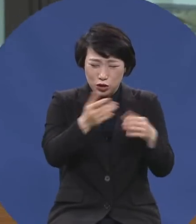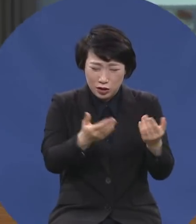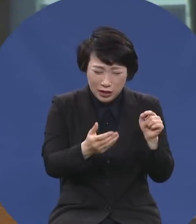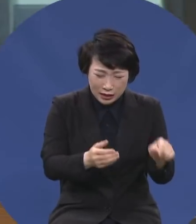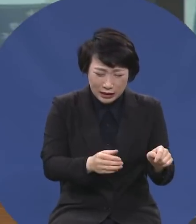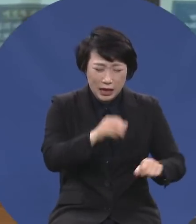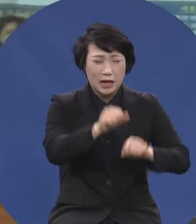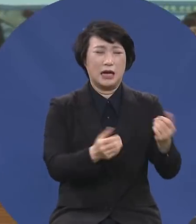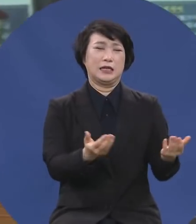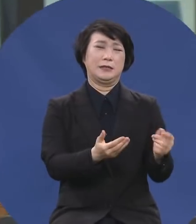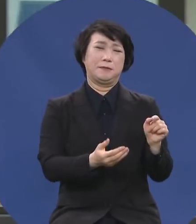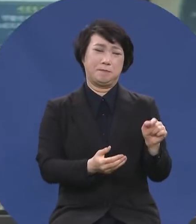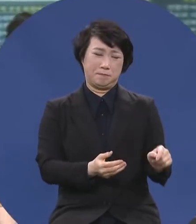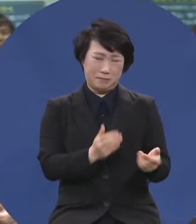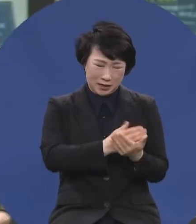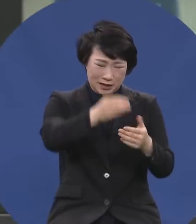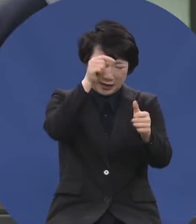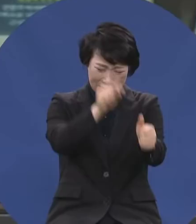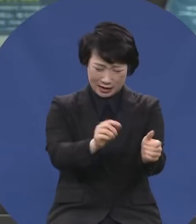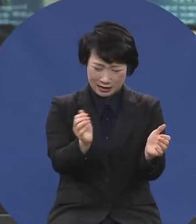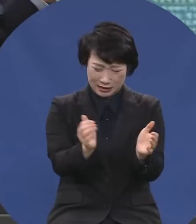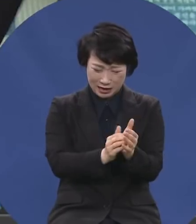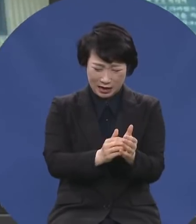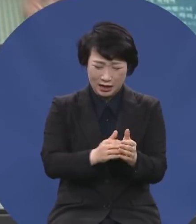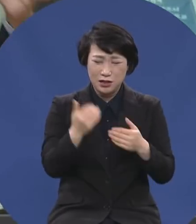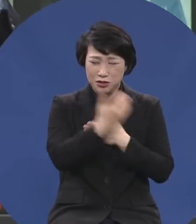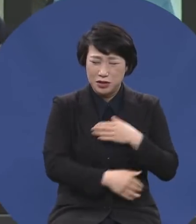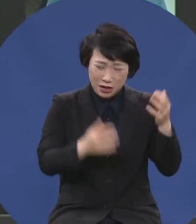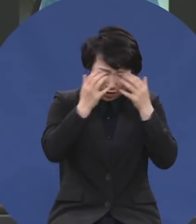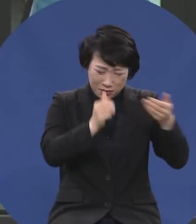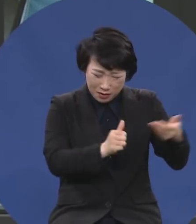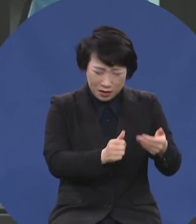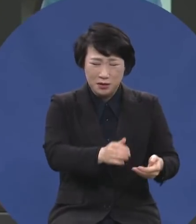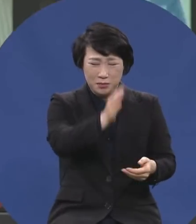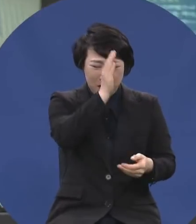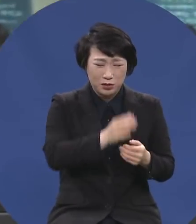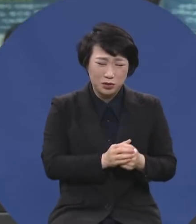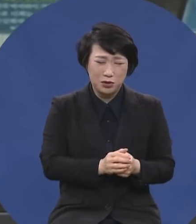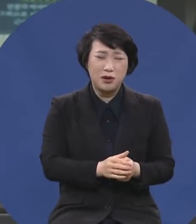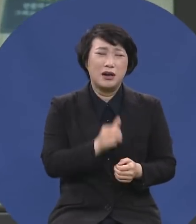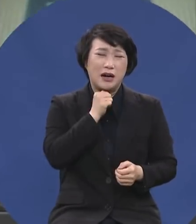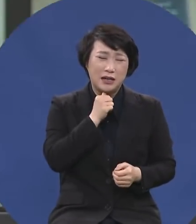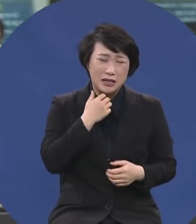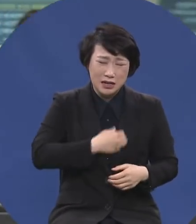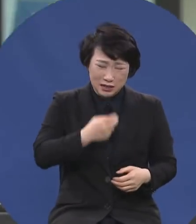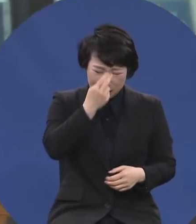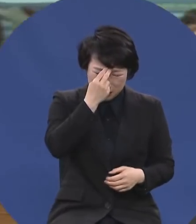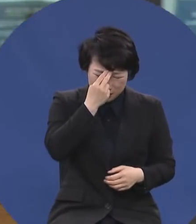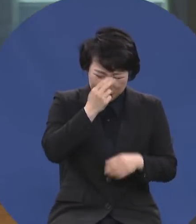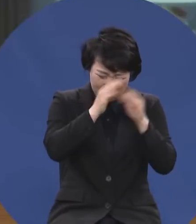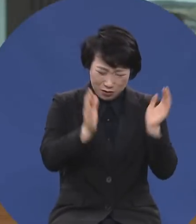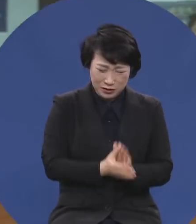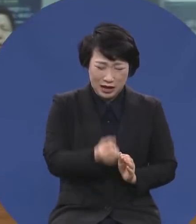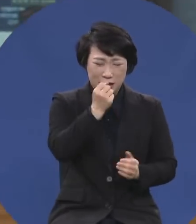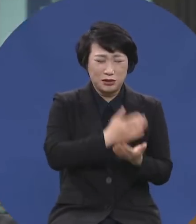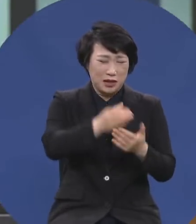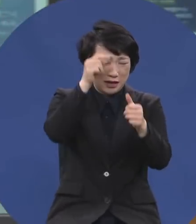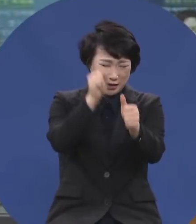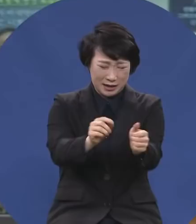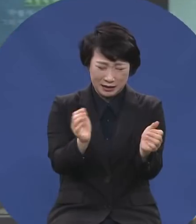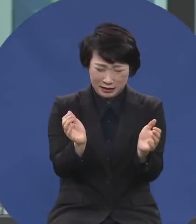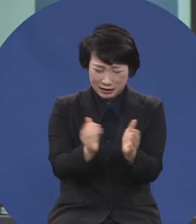귀신 네가 하는 짓이야. 떠나가라. 육체를 베는 질병도 가난도 염려 근심 걱정도 다